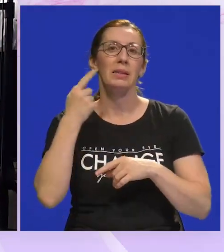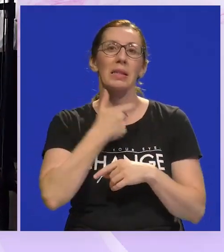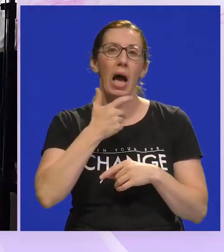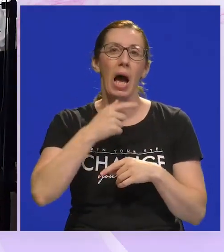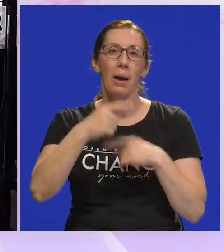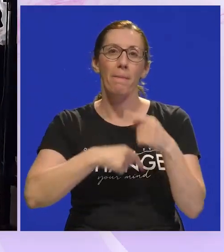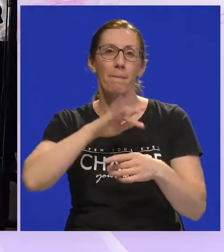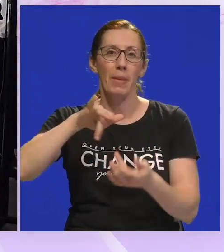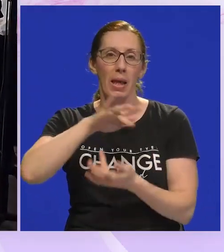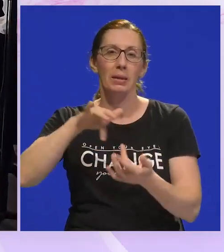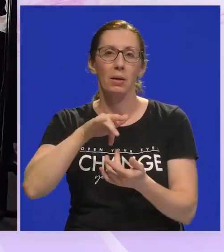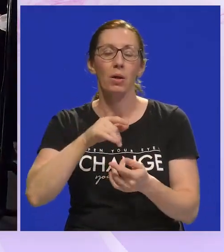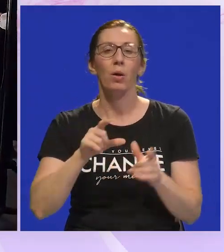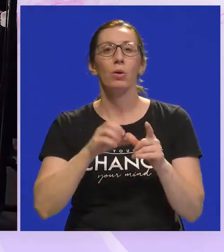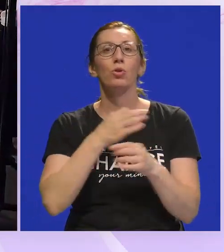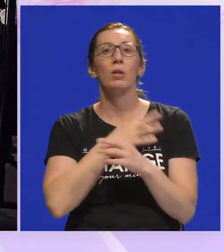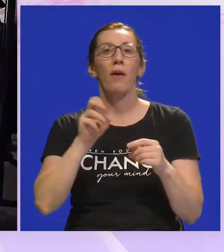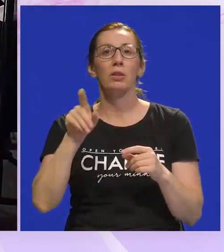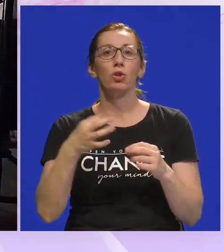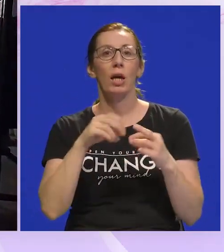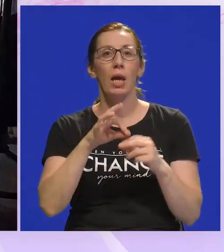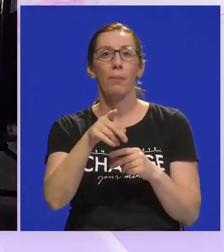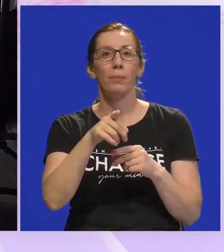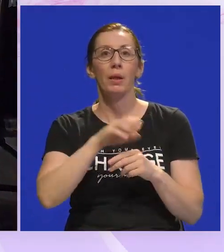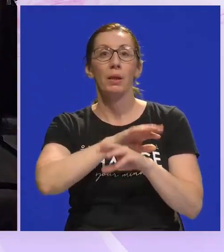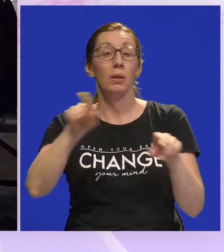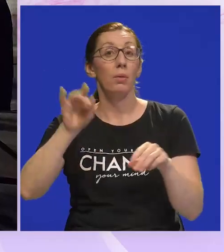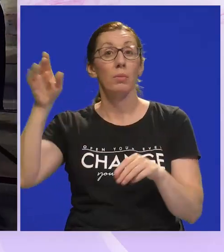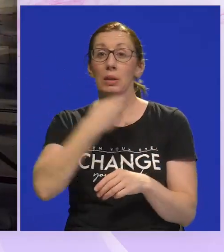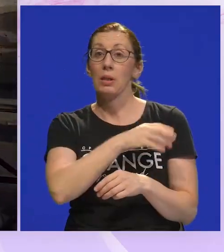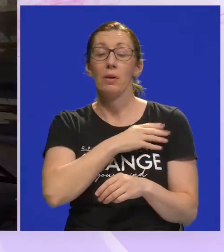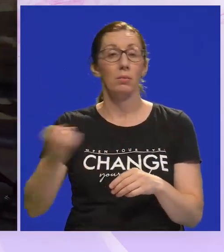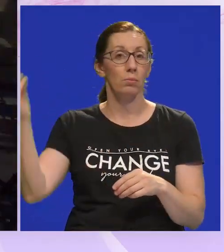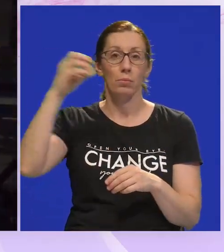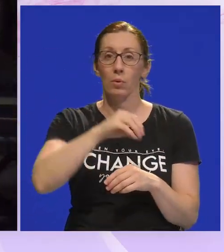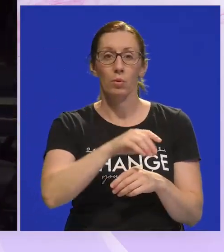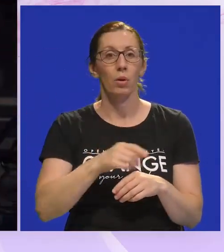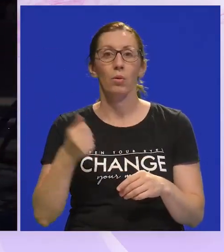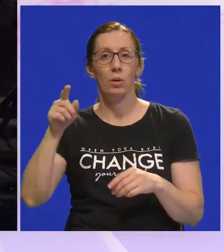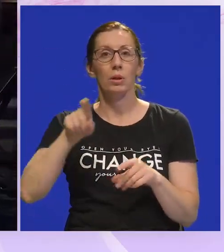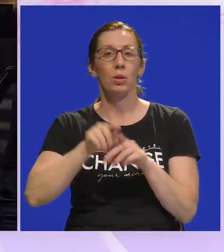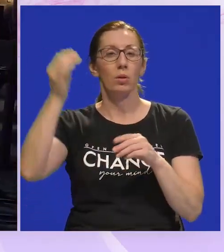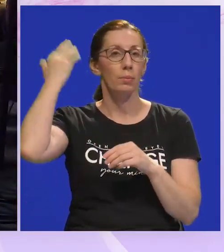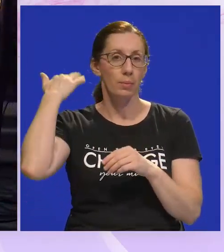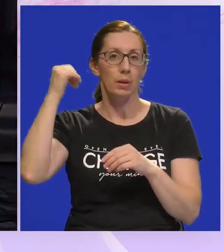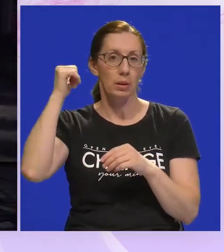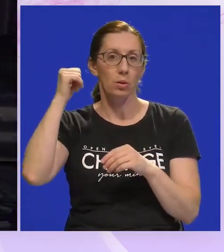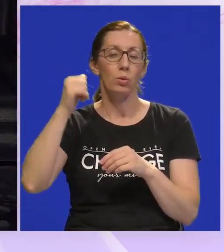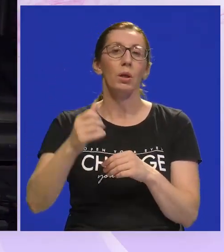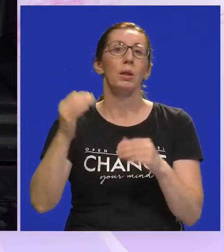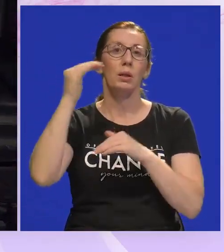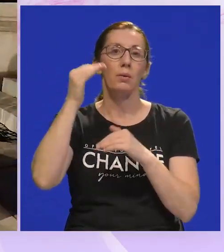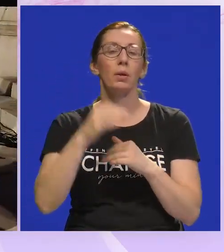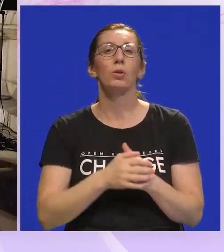tradicijskih plesova užega zavičaja ima i plesovi iz gotovo svih krajeva Hrvatske, pa su tako sinoć izveli i